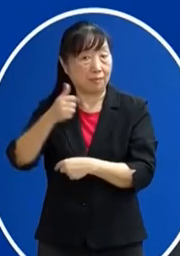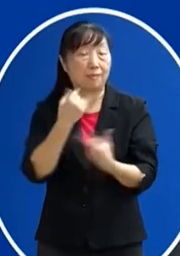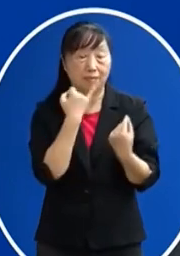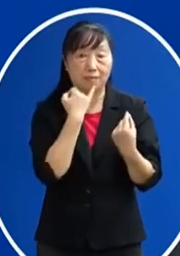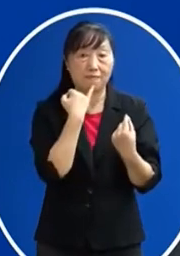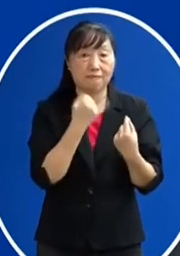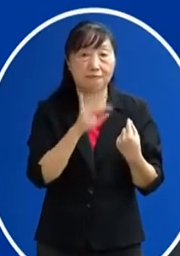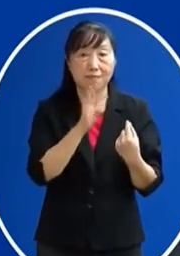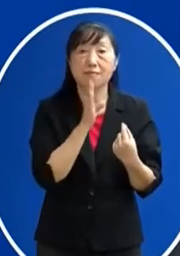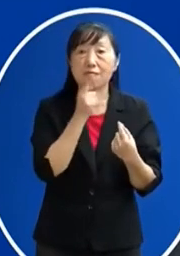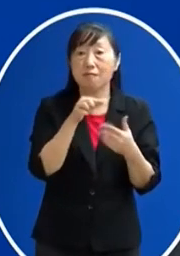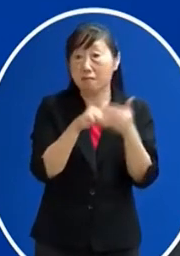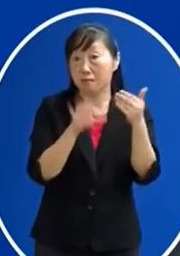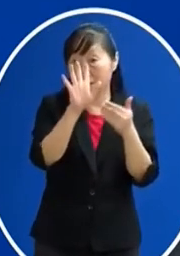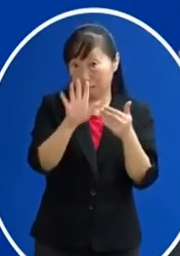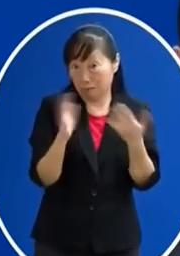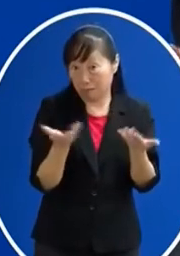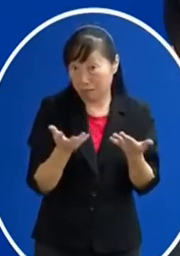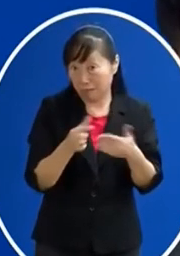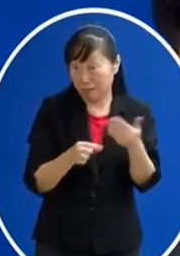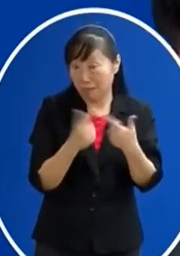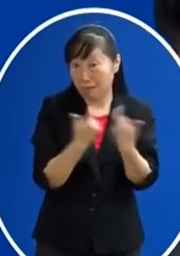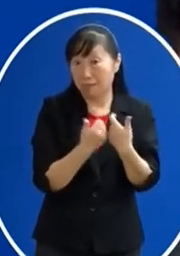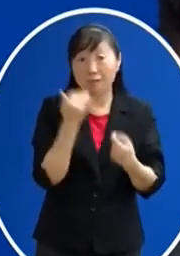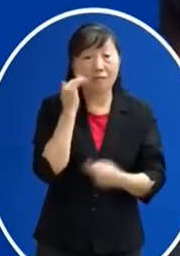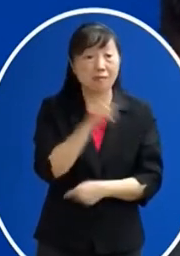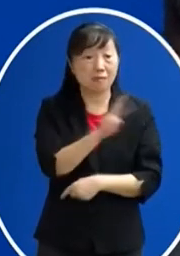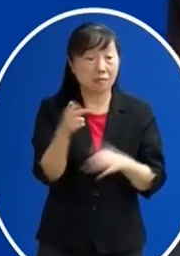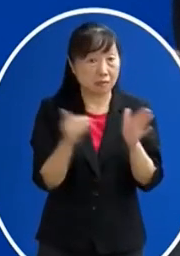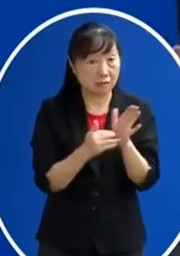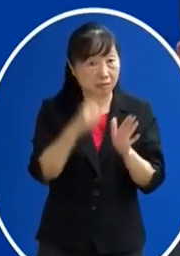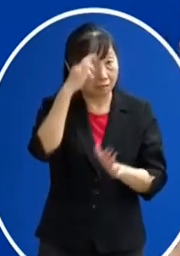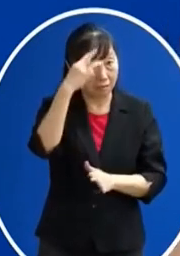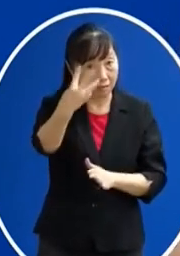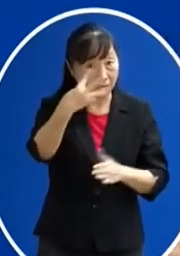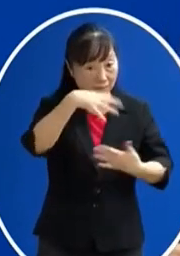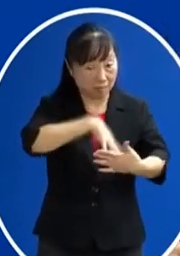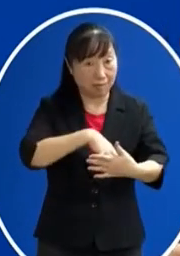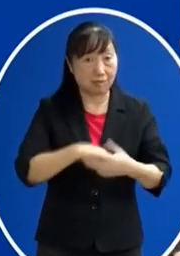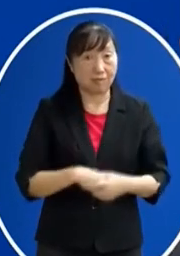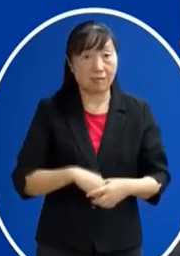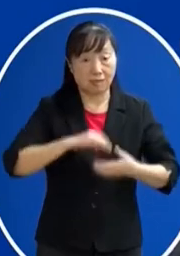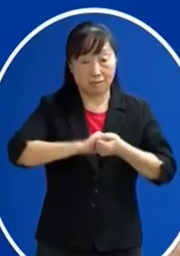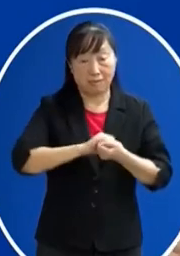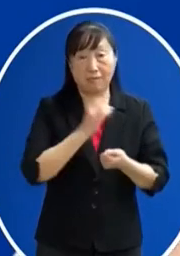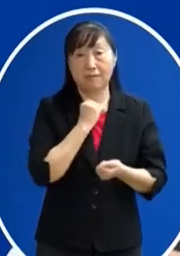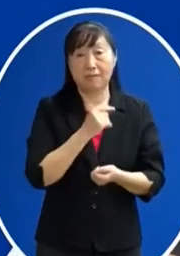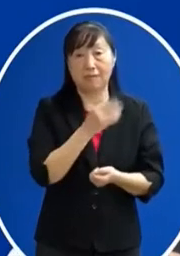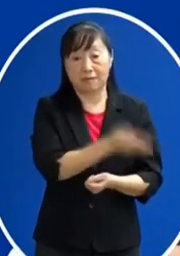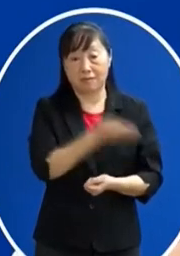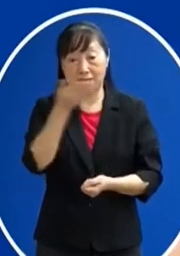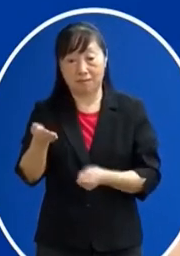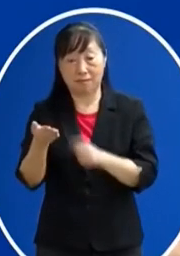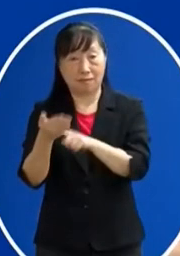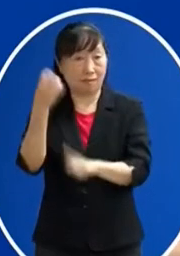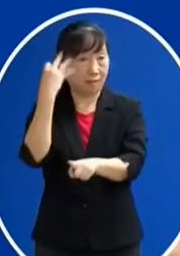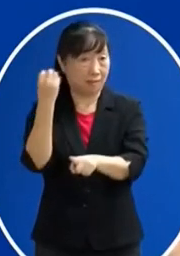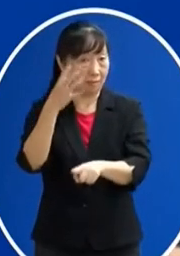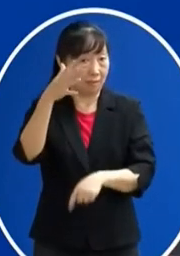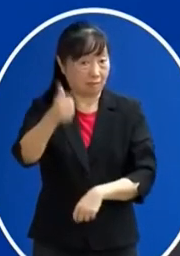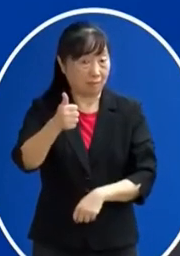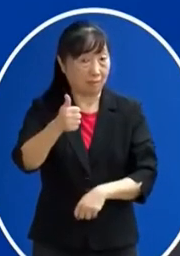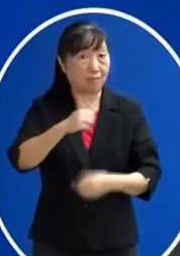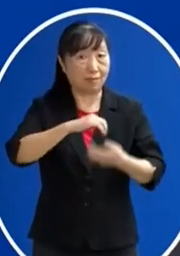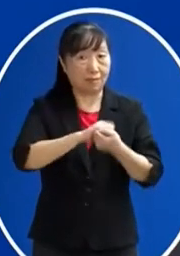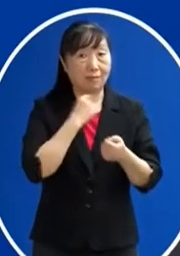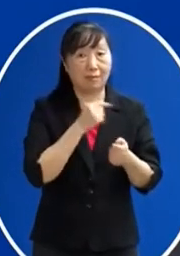但是有一些要求哈，就是转换完之后必须在3天内这个承接的雇主，新的雇主要